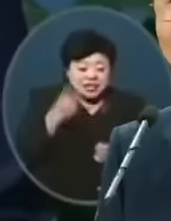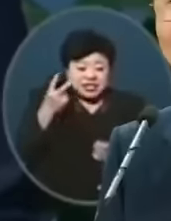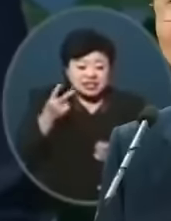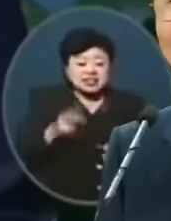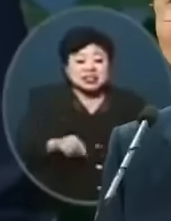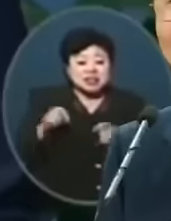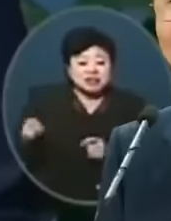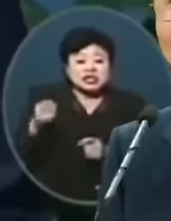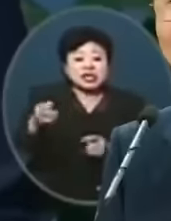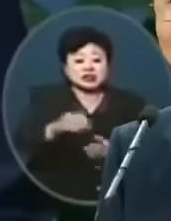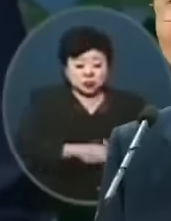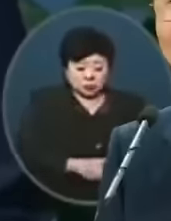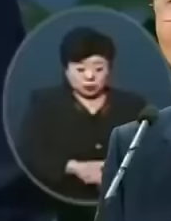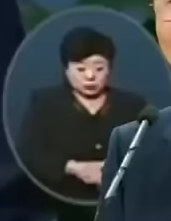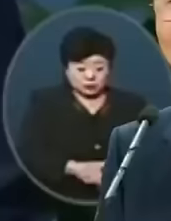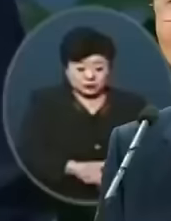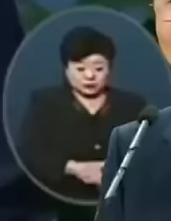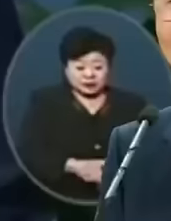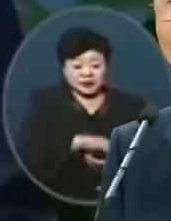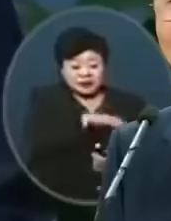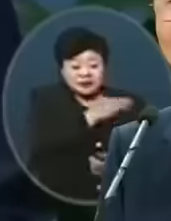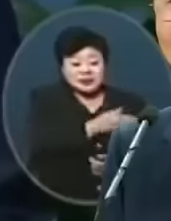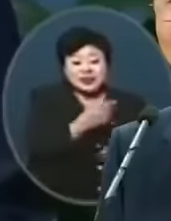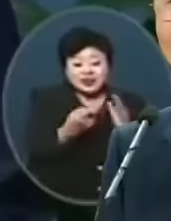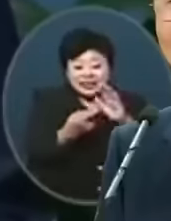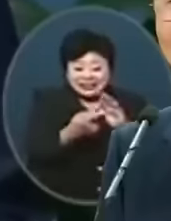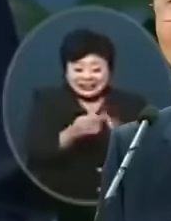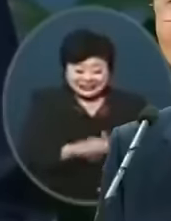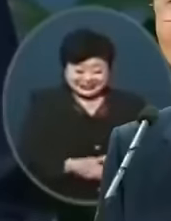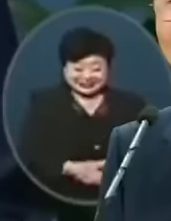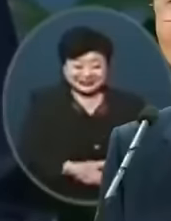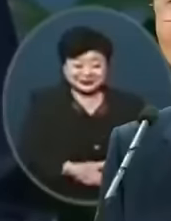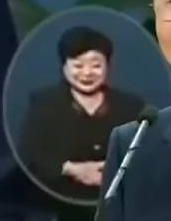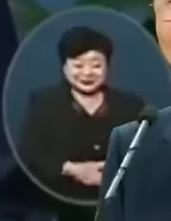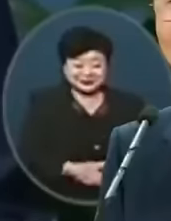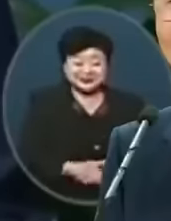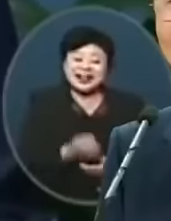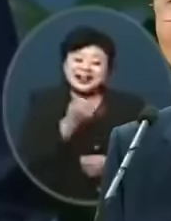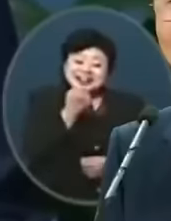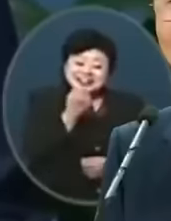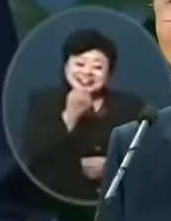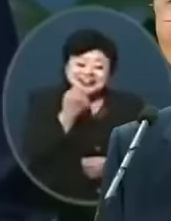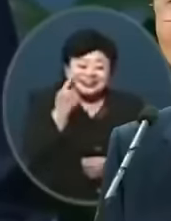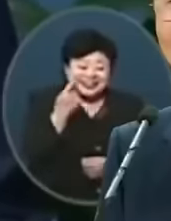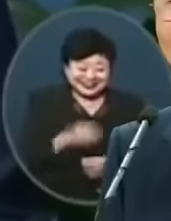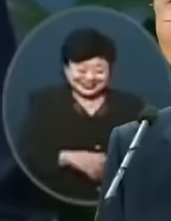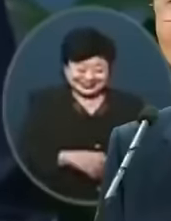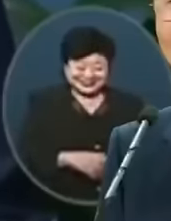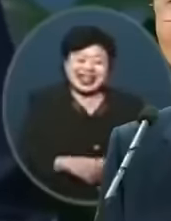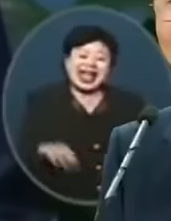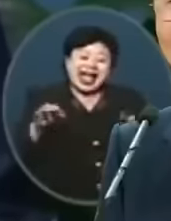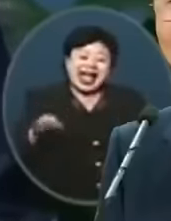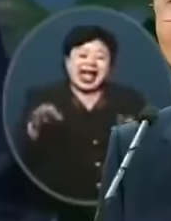이틀이나 연장시킬 수 있는 능력을 나타낸다는 것입니다. 한번 웃어보시겠어요?